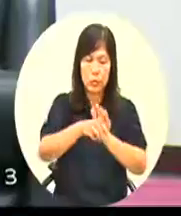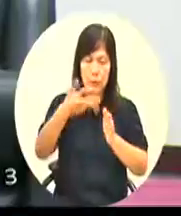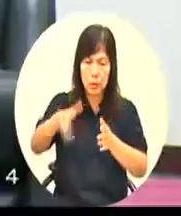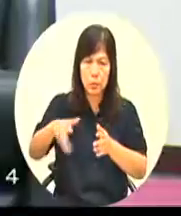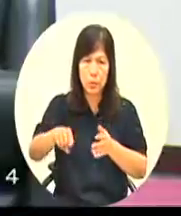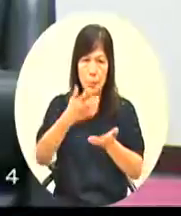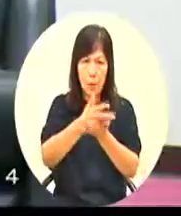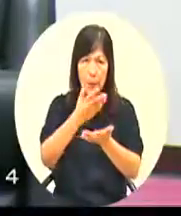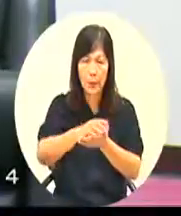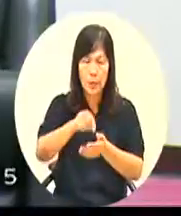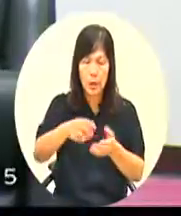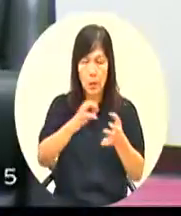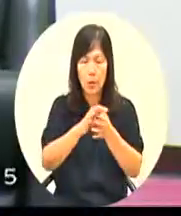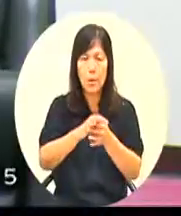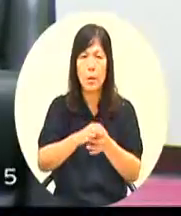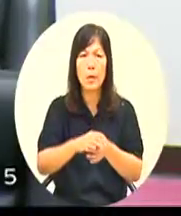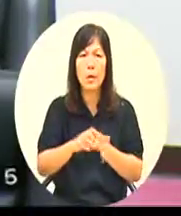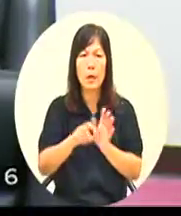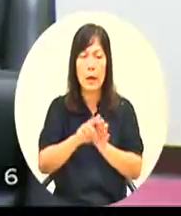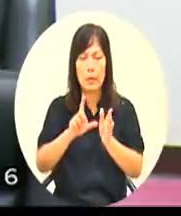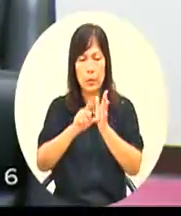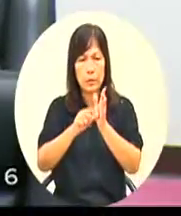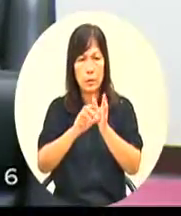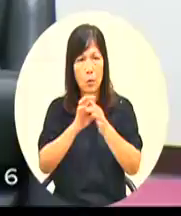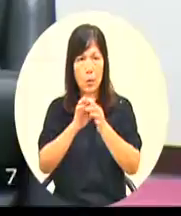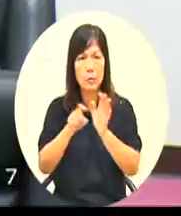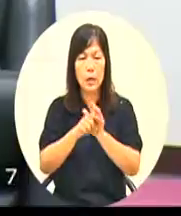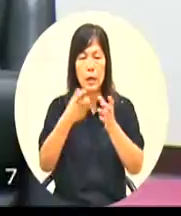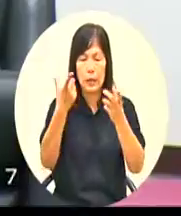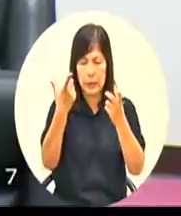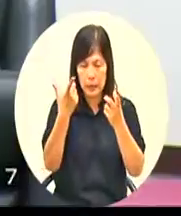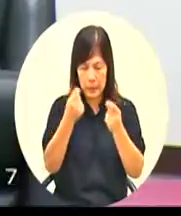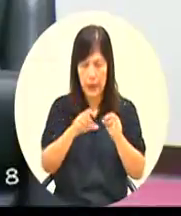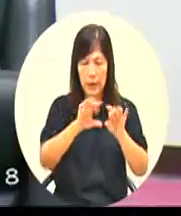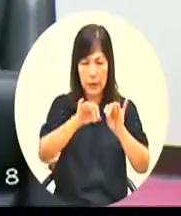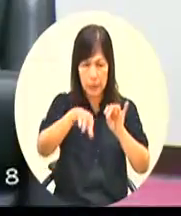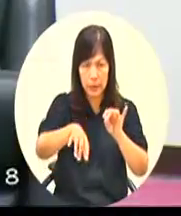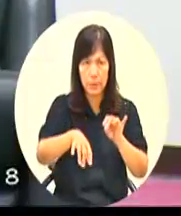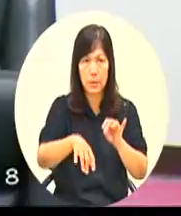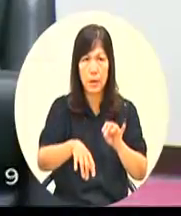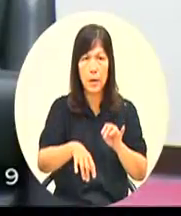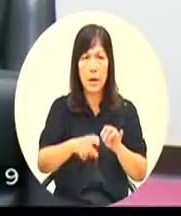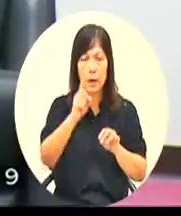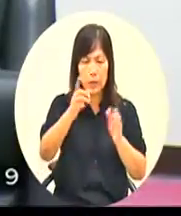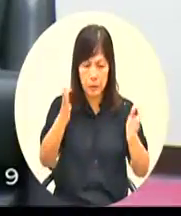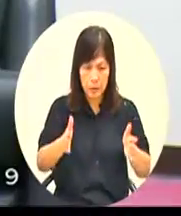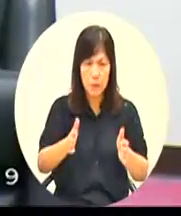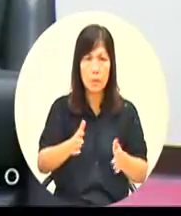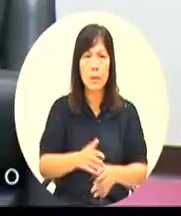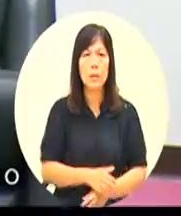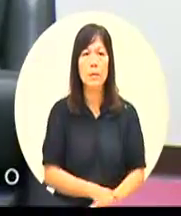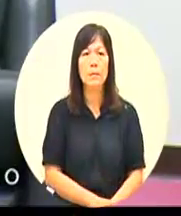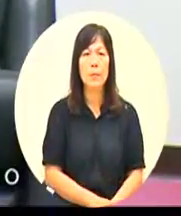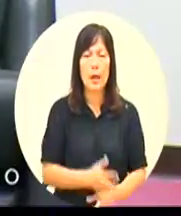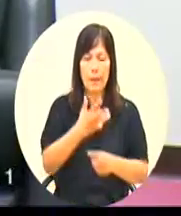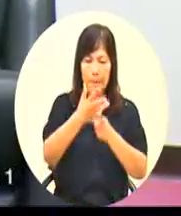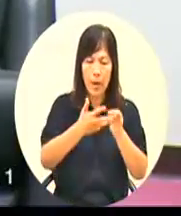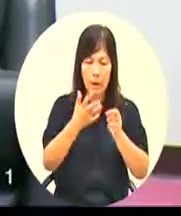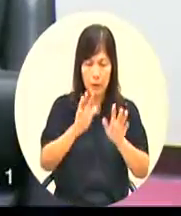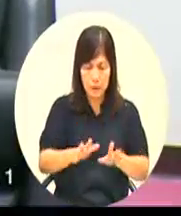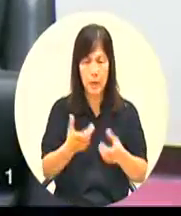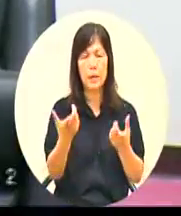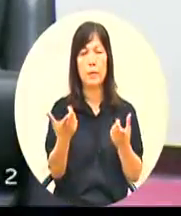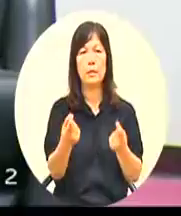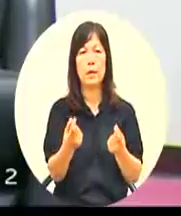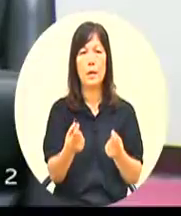边再一次的提醒哈，我们都看到同样一个地点哈，同样的一个段落哈，就是八年前跟现在都是同